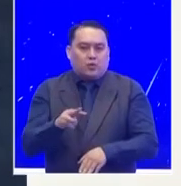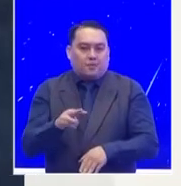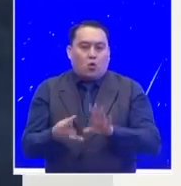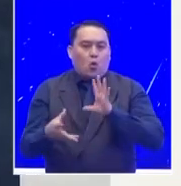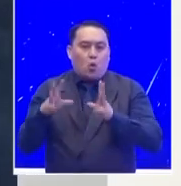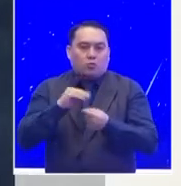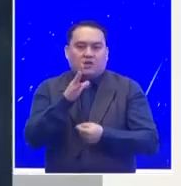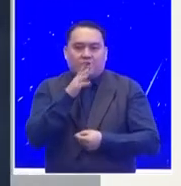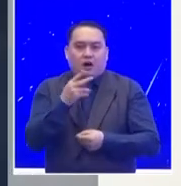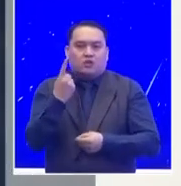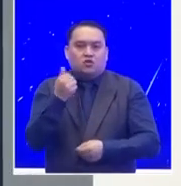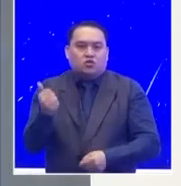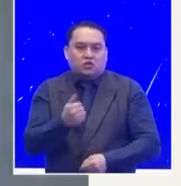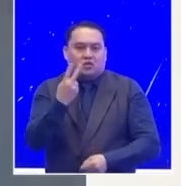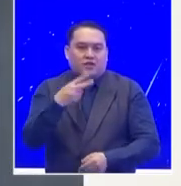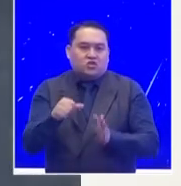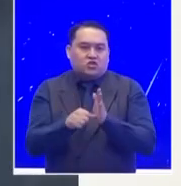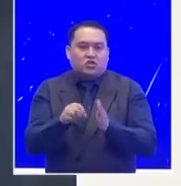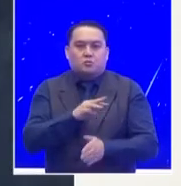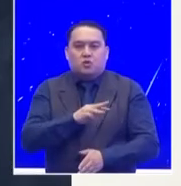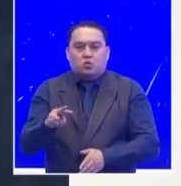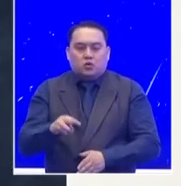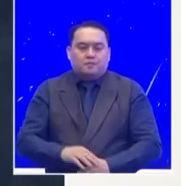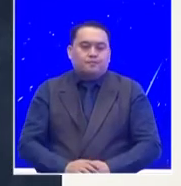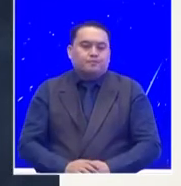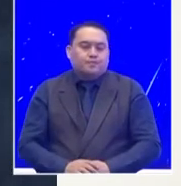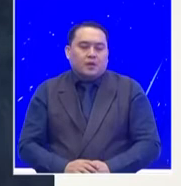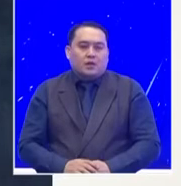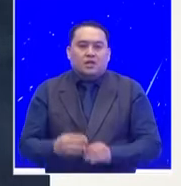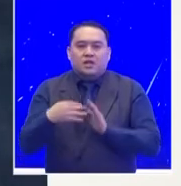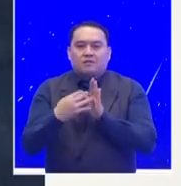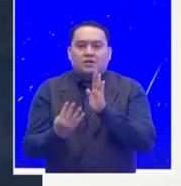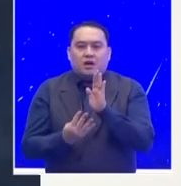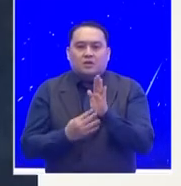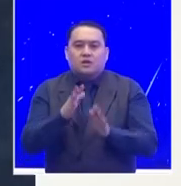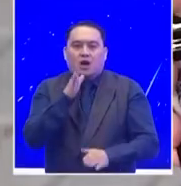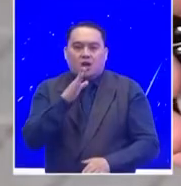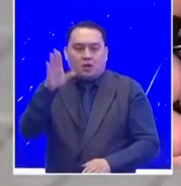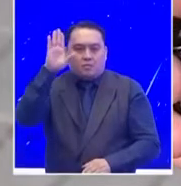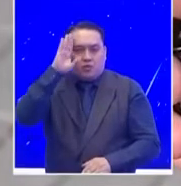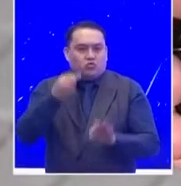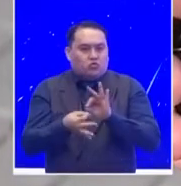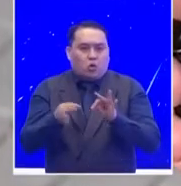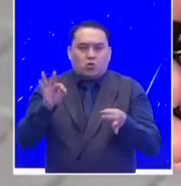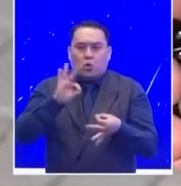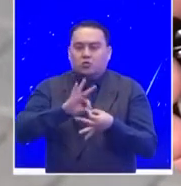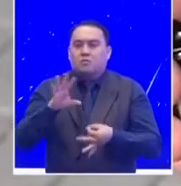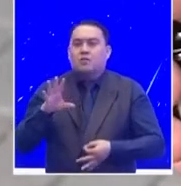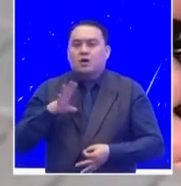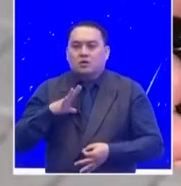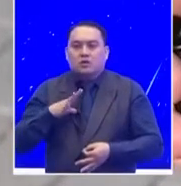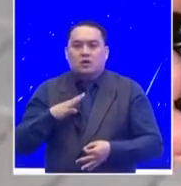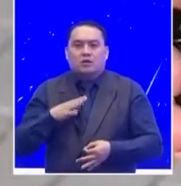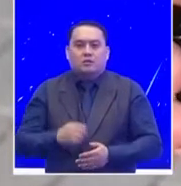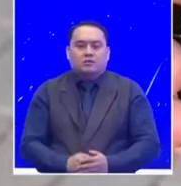общее время гонки 1 час 26 минут 44 секунды. Как признается 19-летний парень, гонка была сложной, так как совсем недавно перешел в